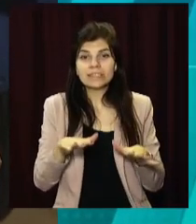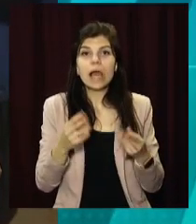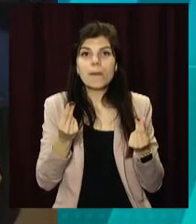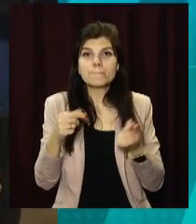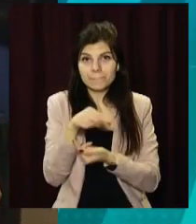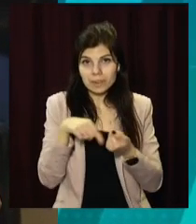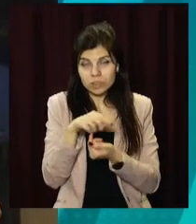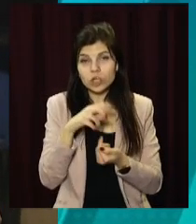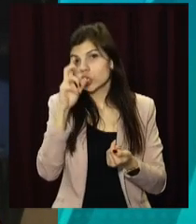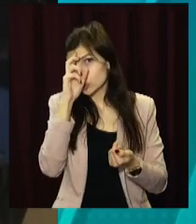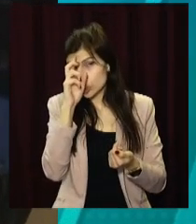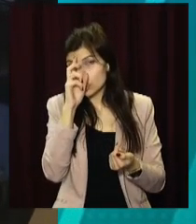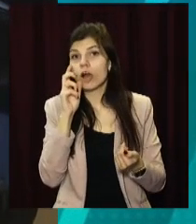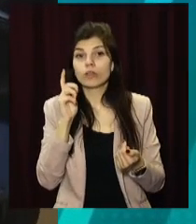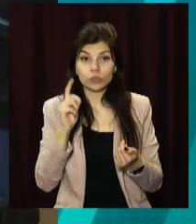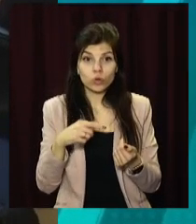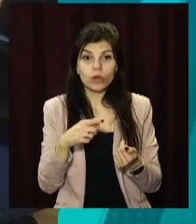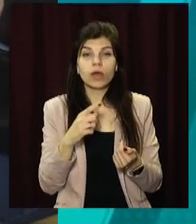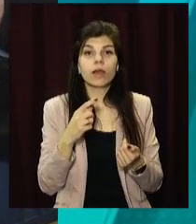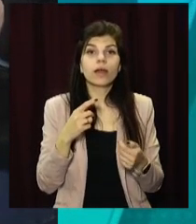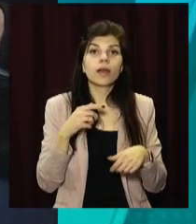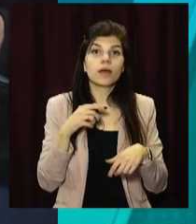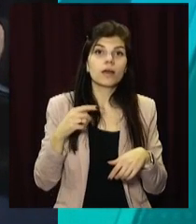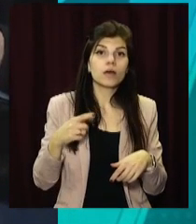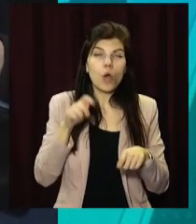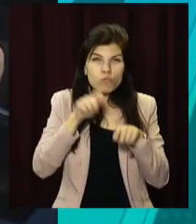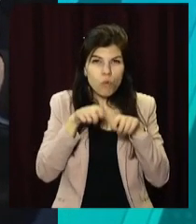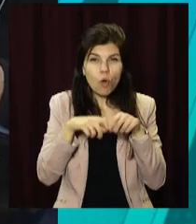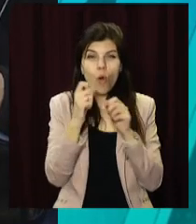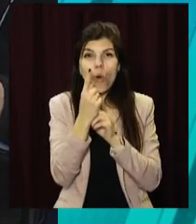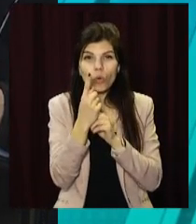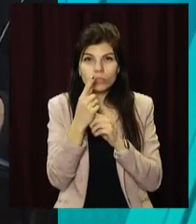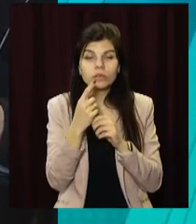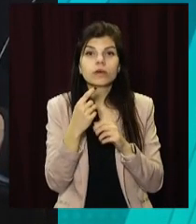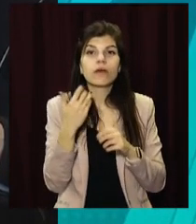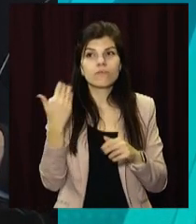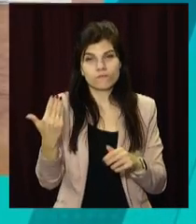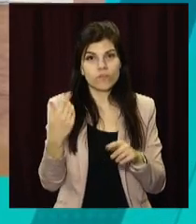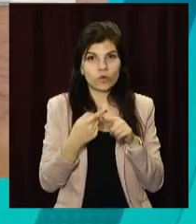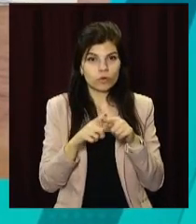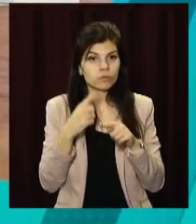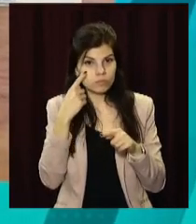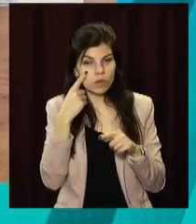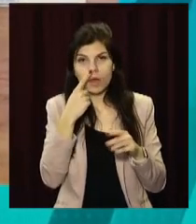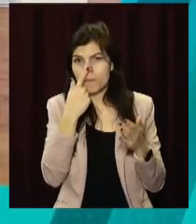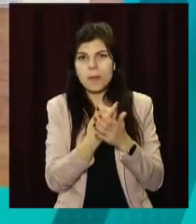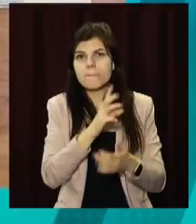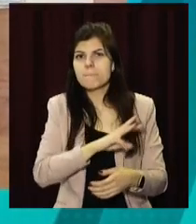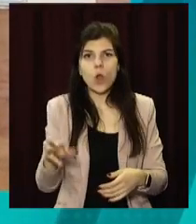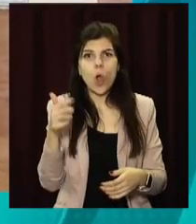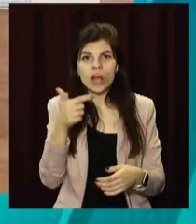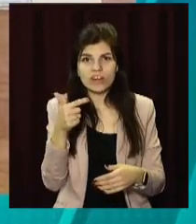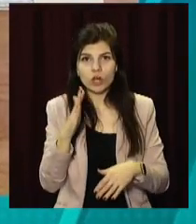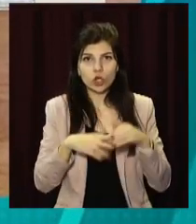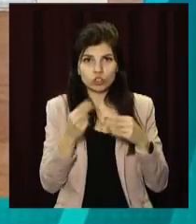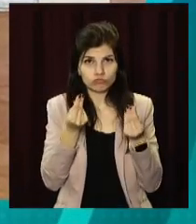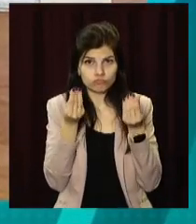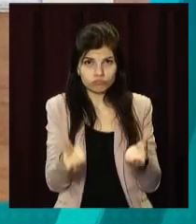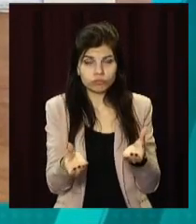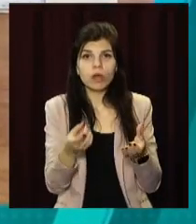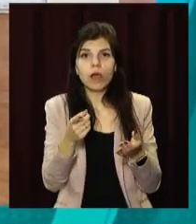в тому числі й державні. Правоохоронці провели 11 обшуків у горе-бізнесменів, вилучили понад мільйон гривень готівки,